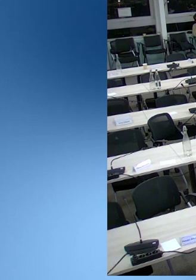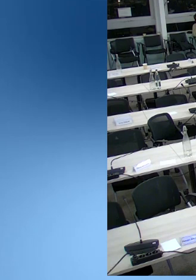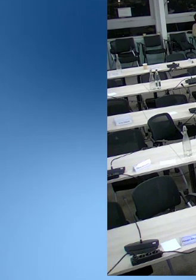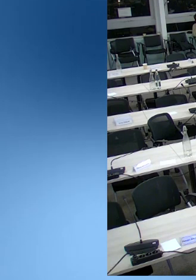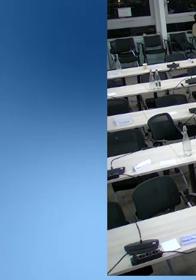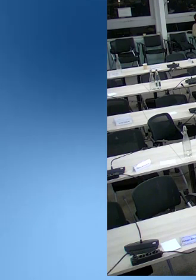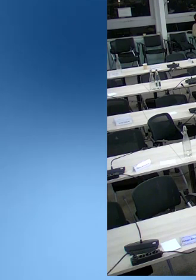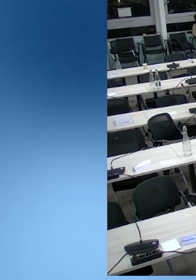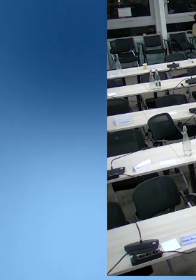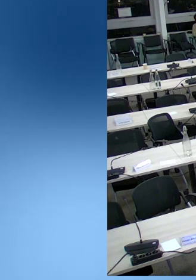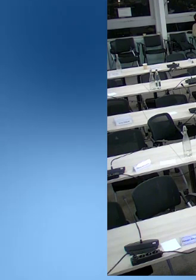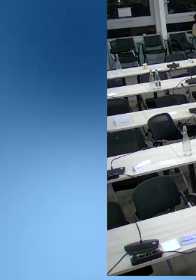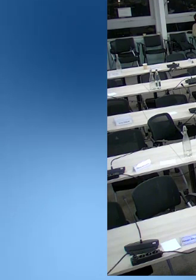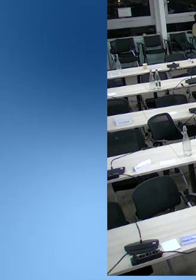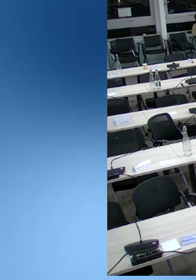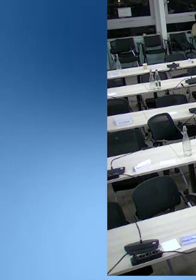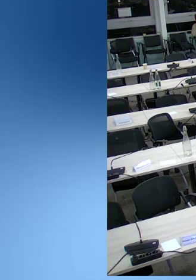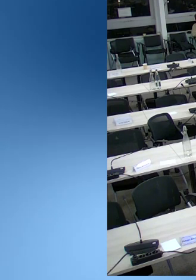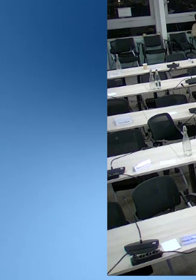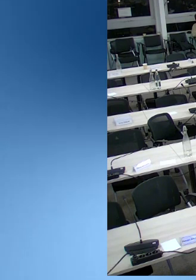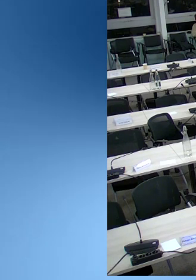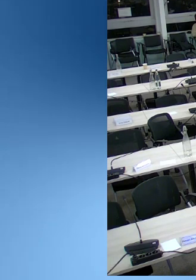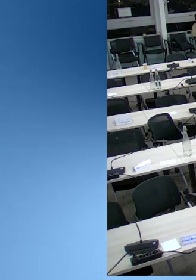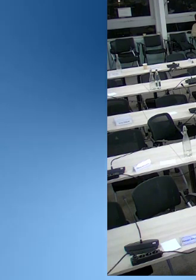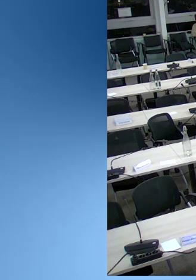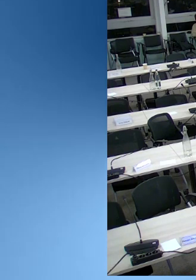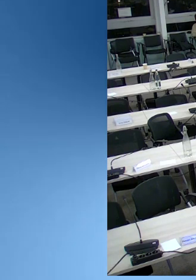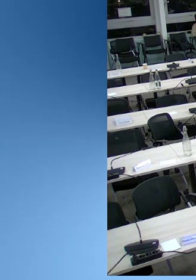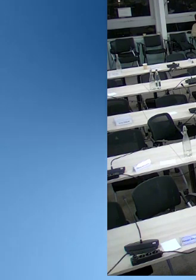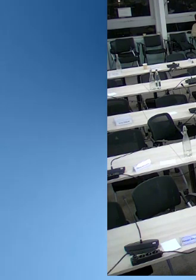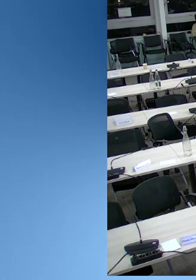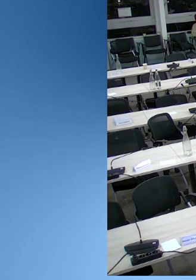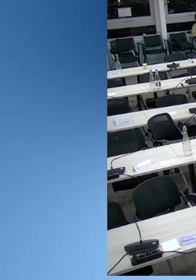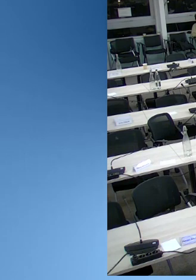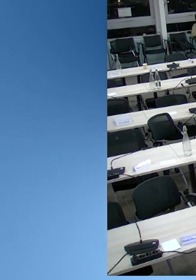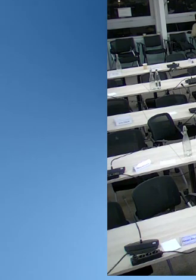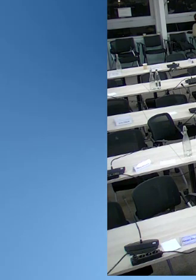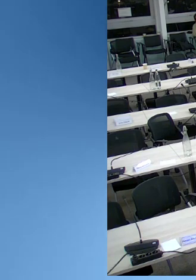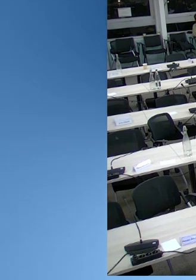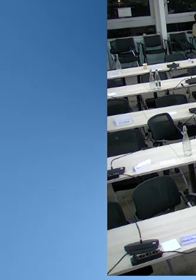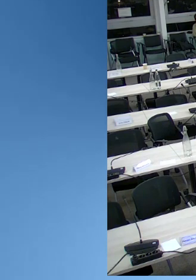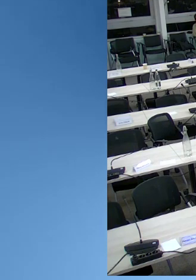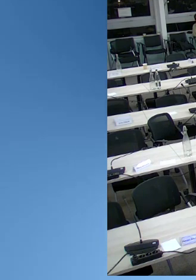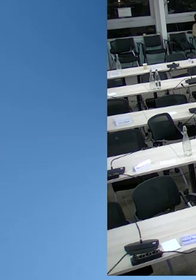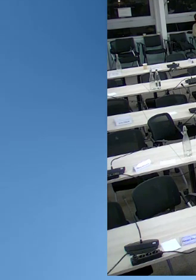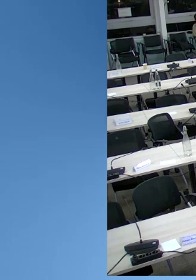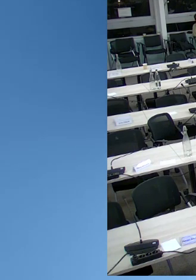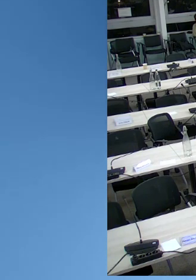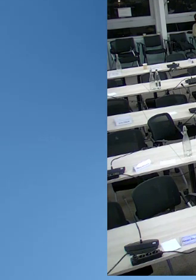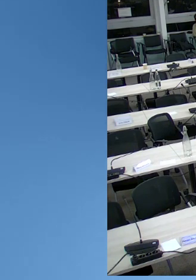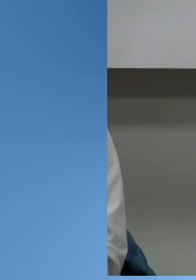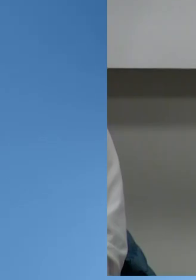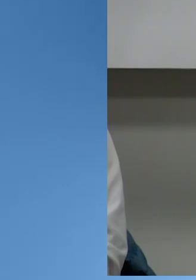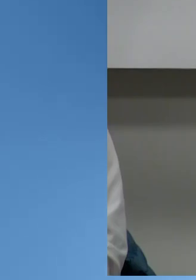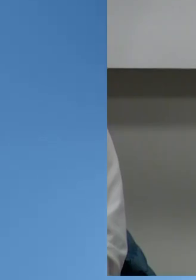au quelques arrt maladie et absence avec des raisons de notre